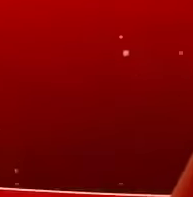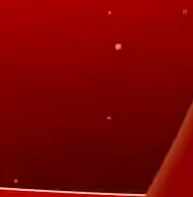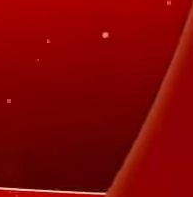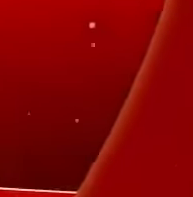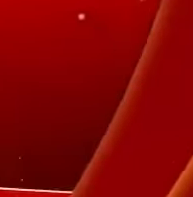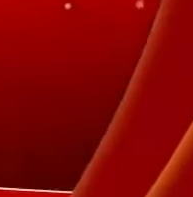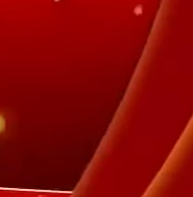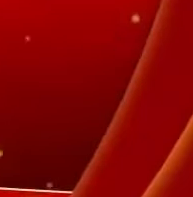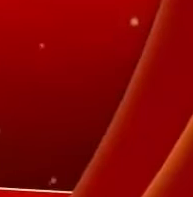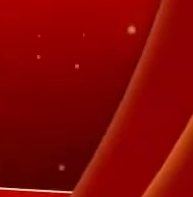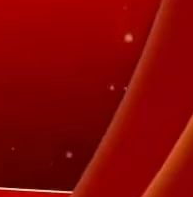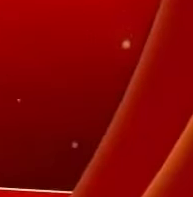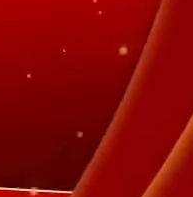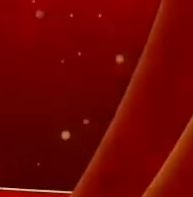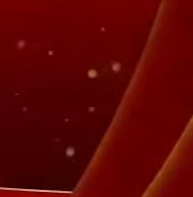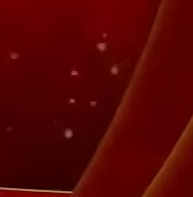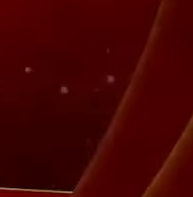di tangan kita.